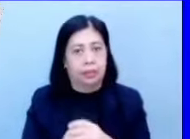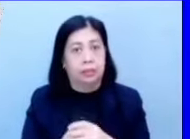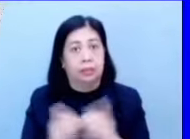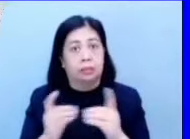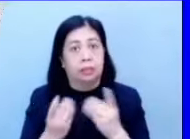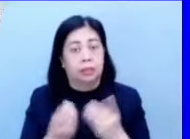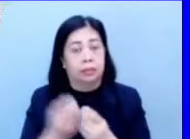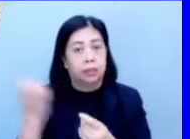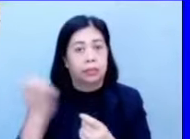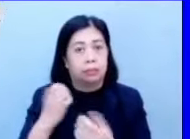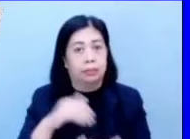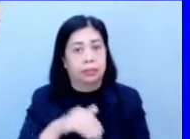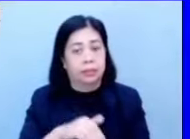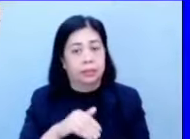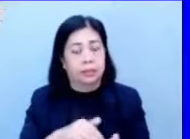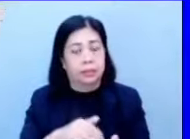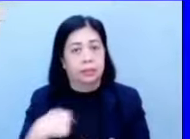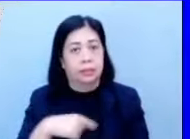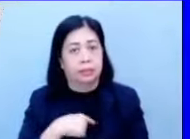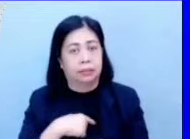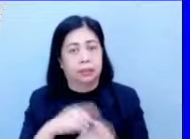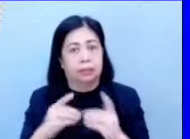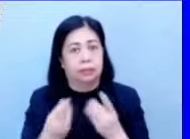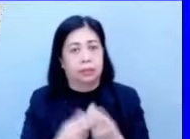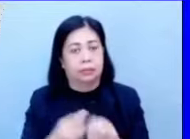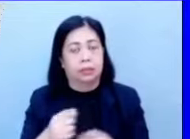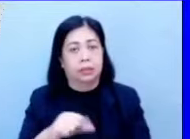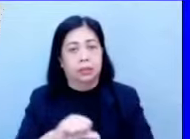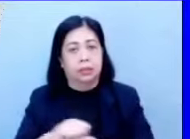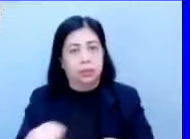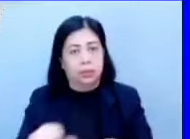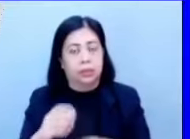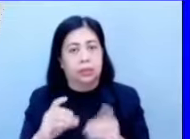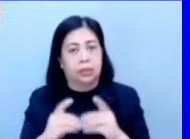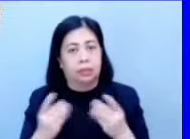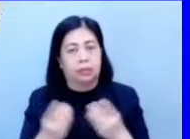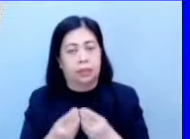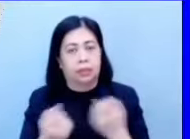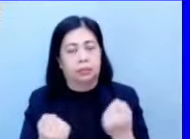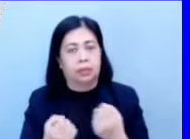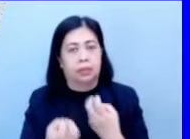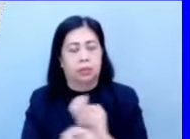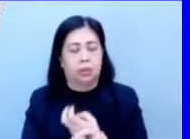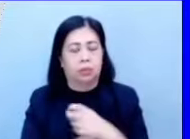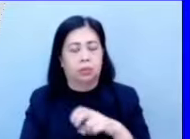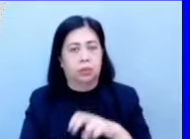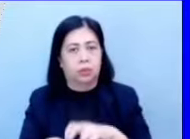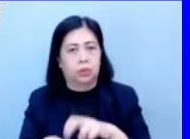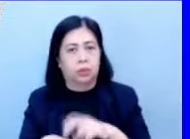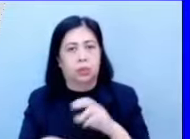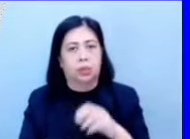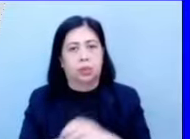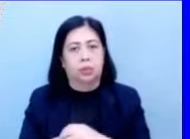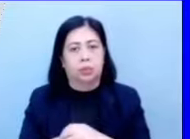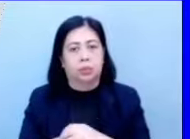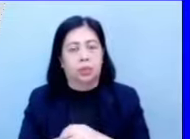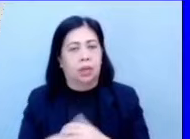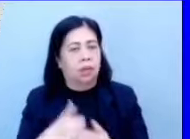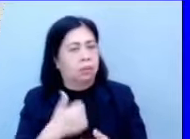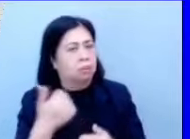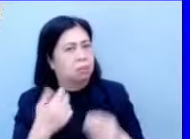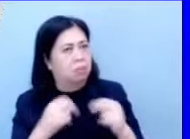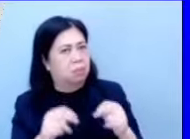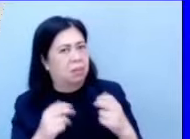Medicine, kami po sa Department of Surgery at ang Department of Orthopedics. Mm-hmm. Bukod po sa paputok, may mga pasyente rin po